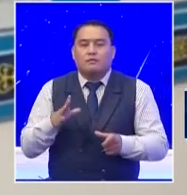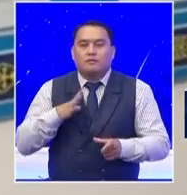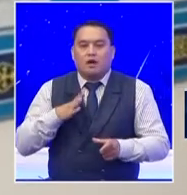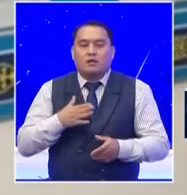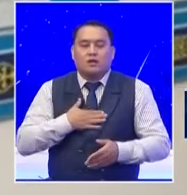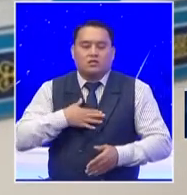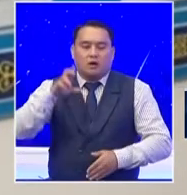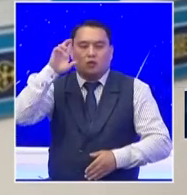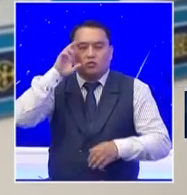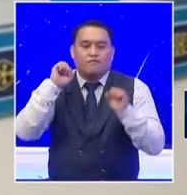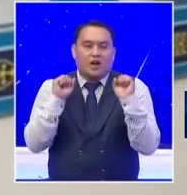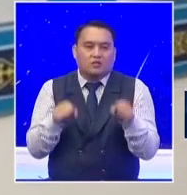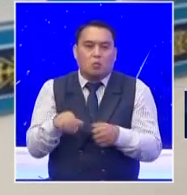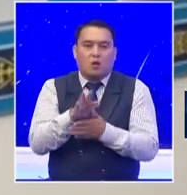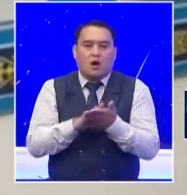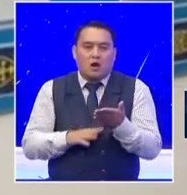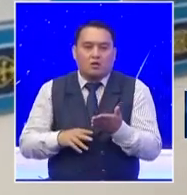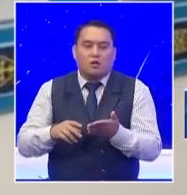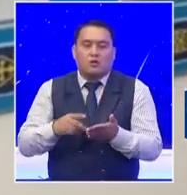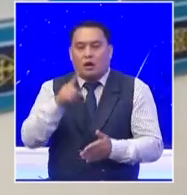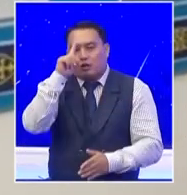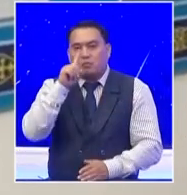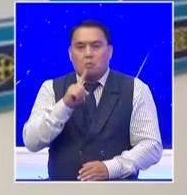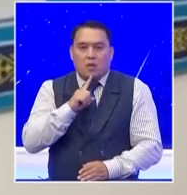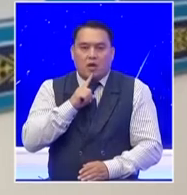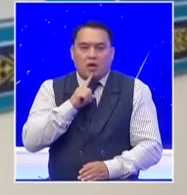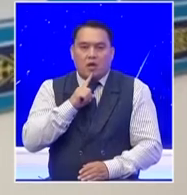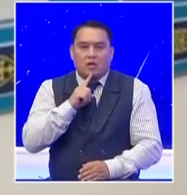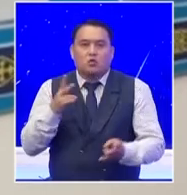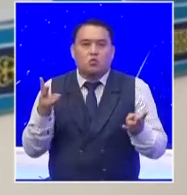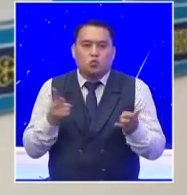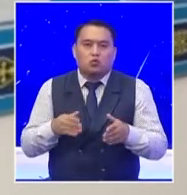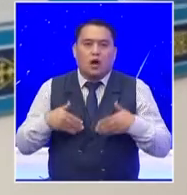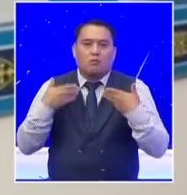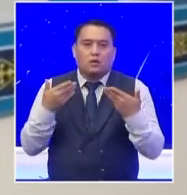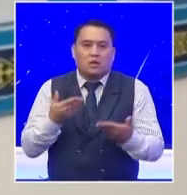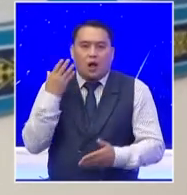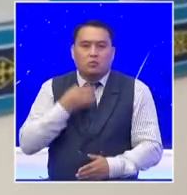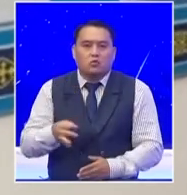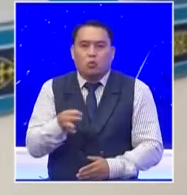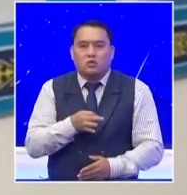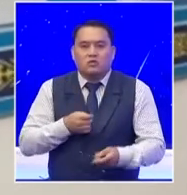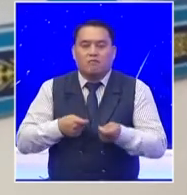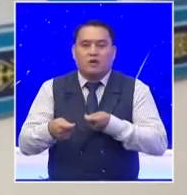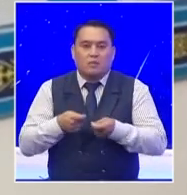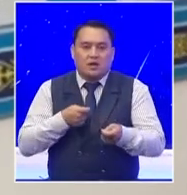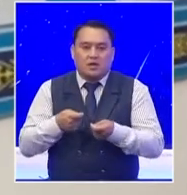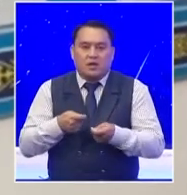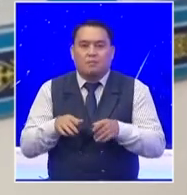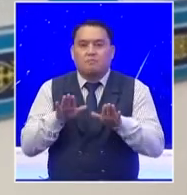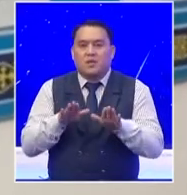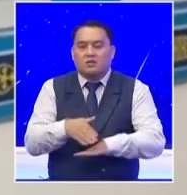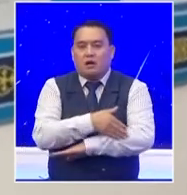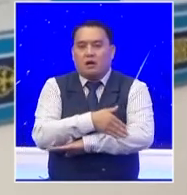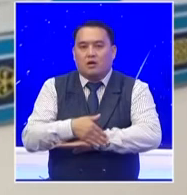нашей стране, имеют возможность продлить срок пребывания на 1 месяц. Для этого им необходимо обратиться в Алматинское областное управление миграции, расположенное по